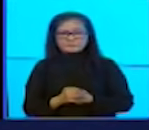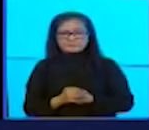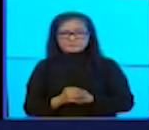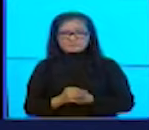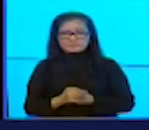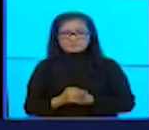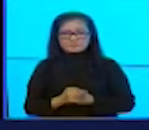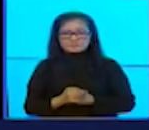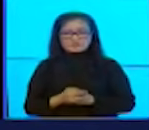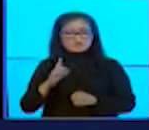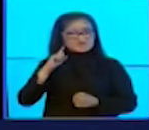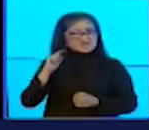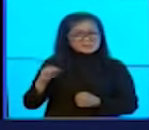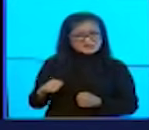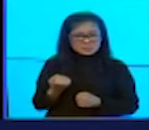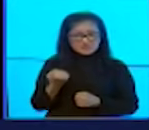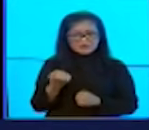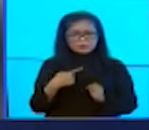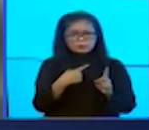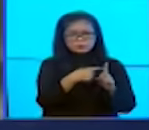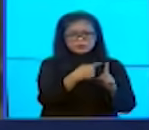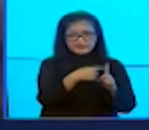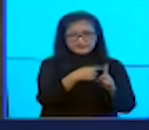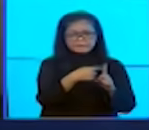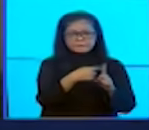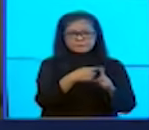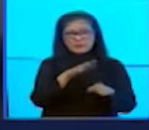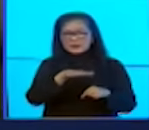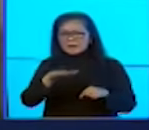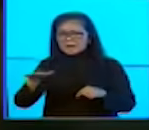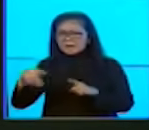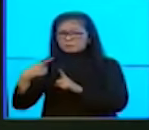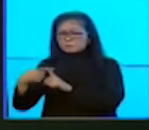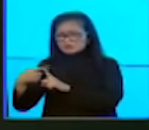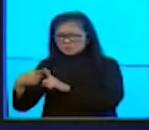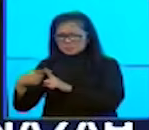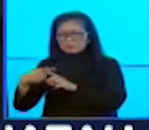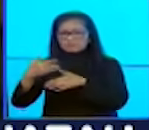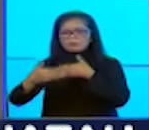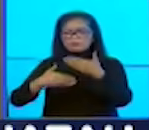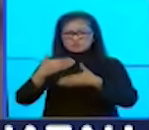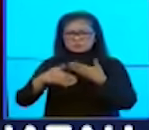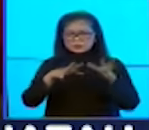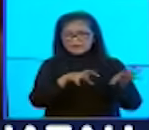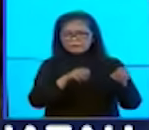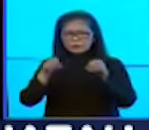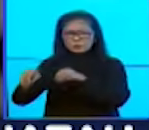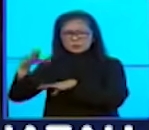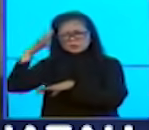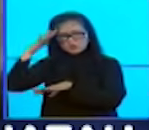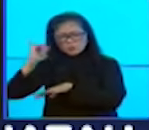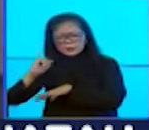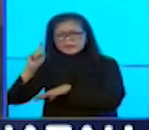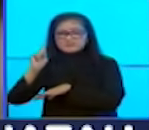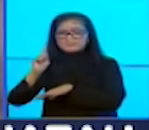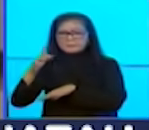istrinya juga positif, dia positif, anaknya tidak tinggal situ. Proses evakuasi berlangsung dramatis dan menyulitkan petugas karena bobot yang